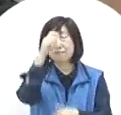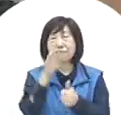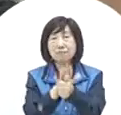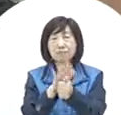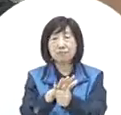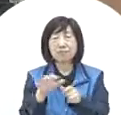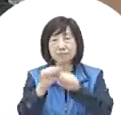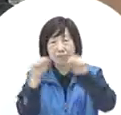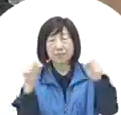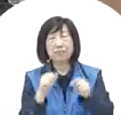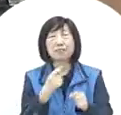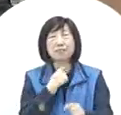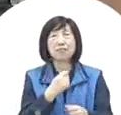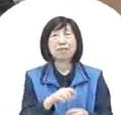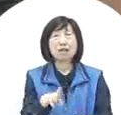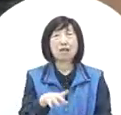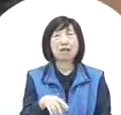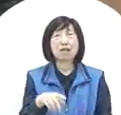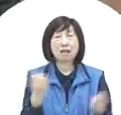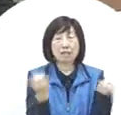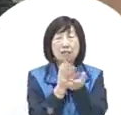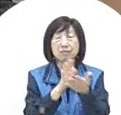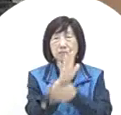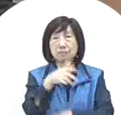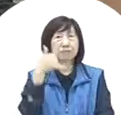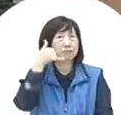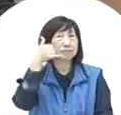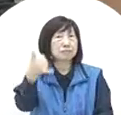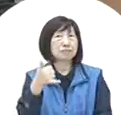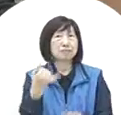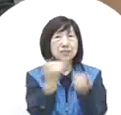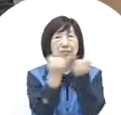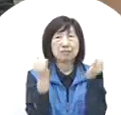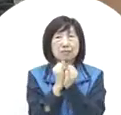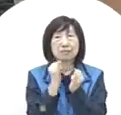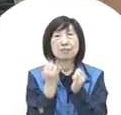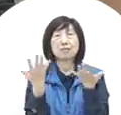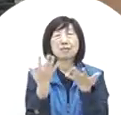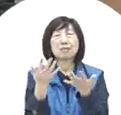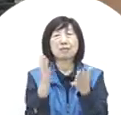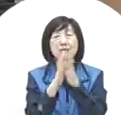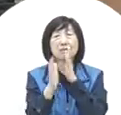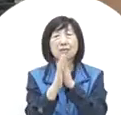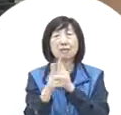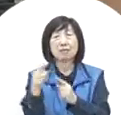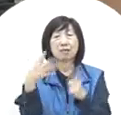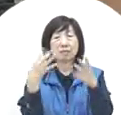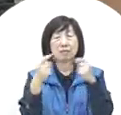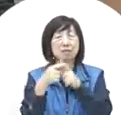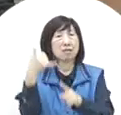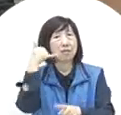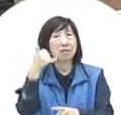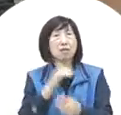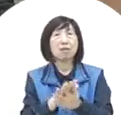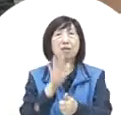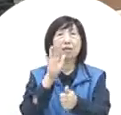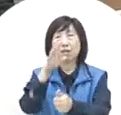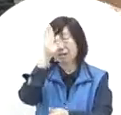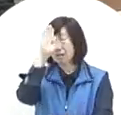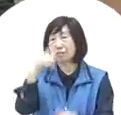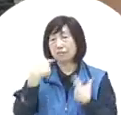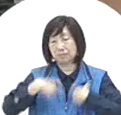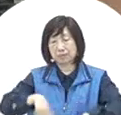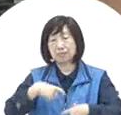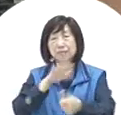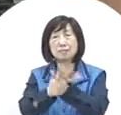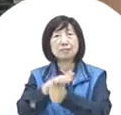害人报案当天打电话到新北妇幼队，没人接电话，后来求助律师，律师帮忙 打电话妇幼大